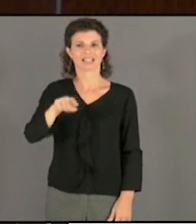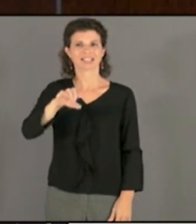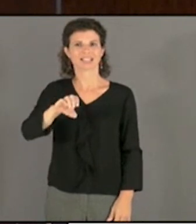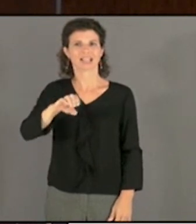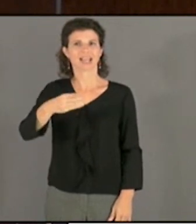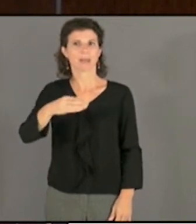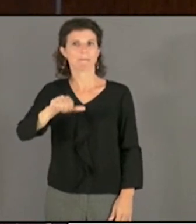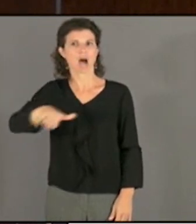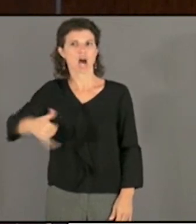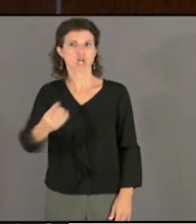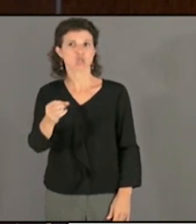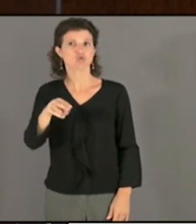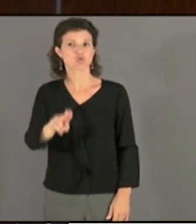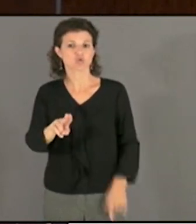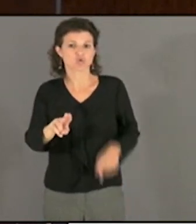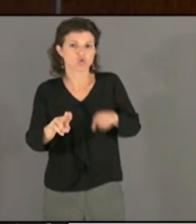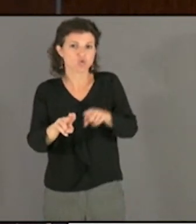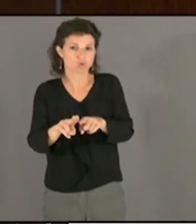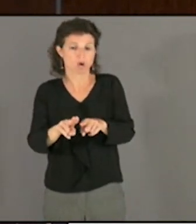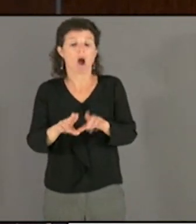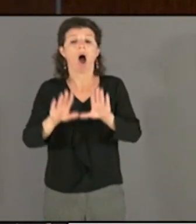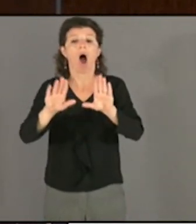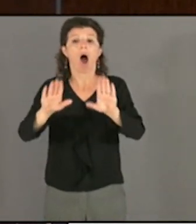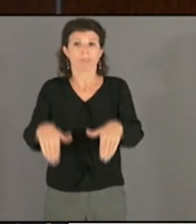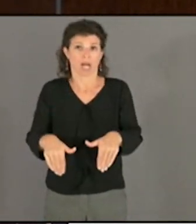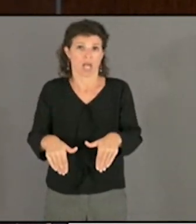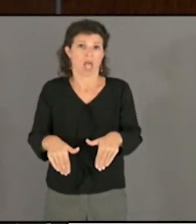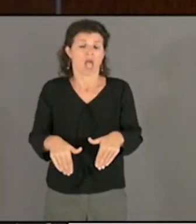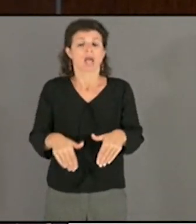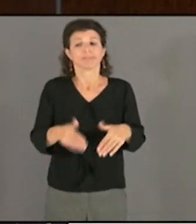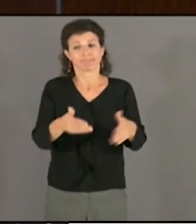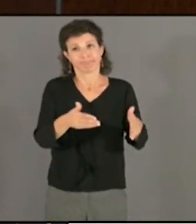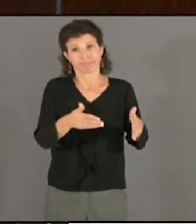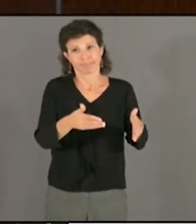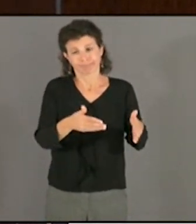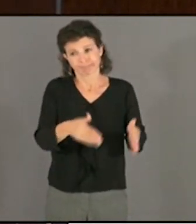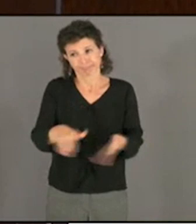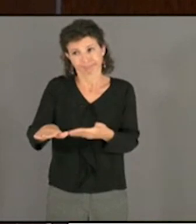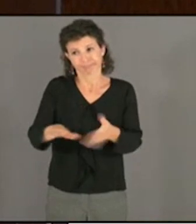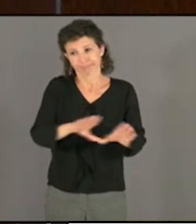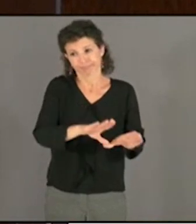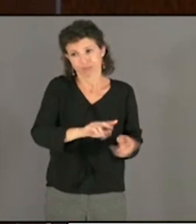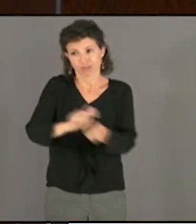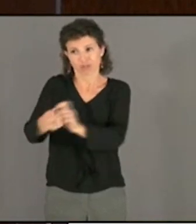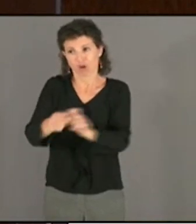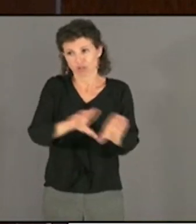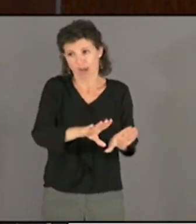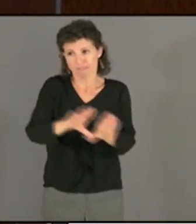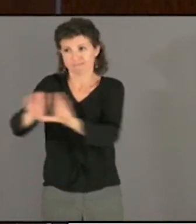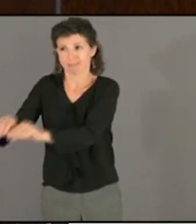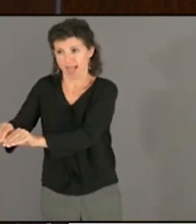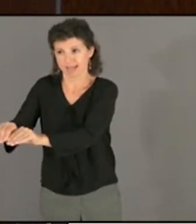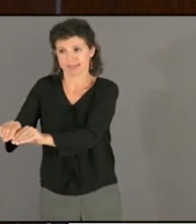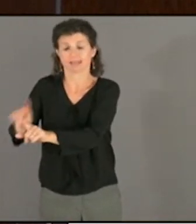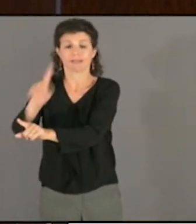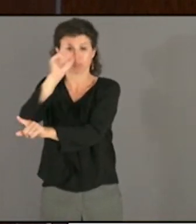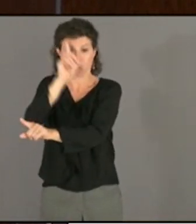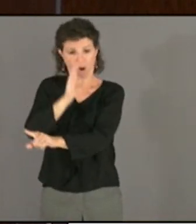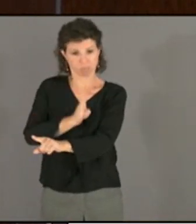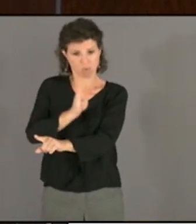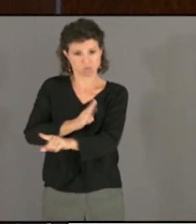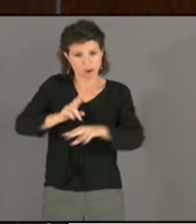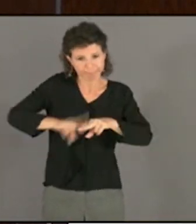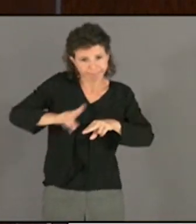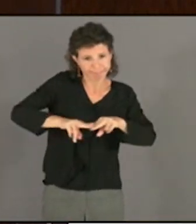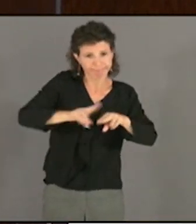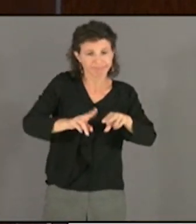pas à s'y installer, mais parce que nécessité fait loi et il faut que le tramway avance, qu'il se